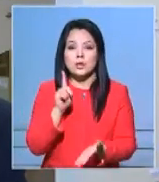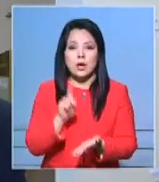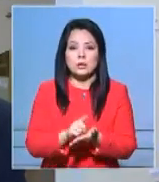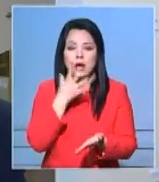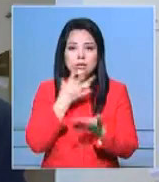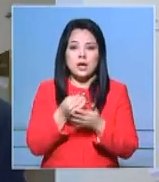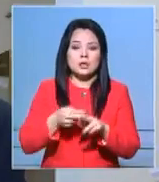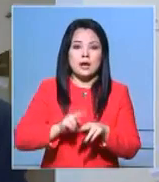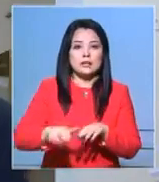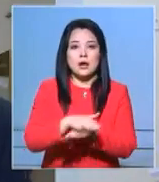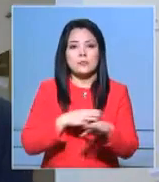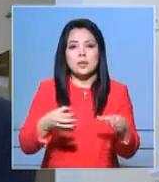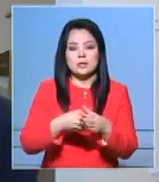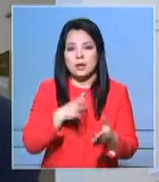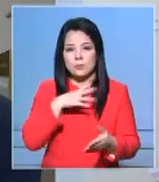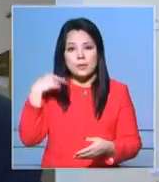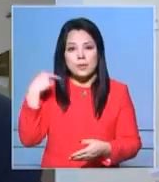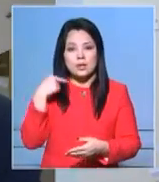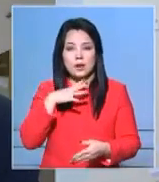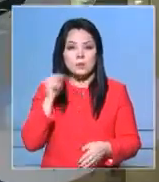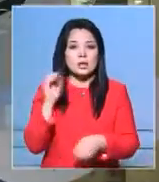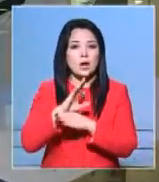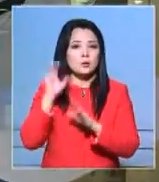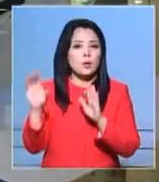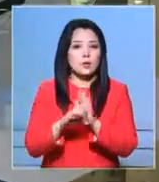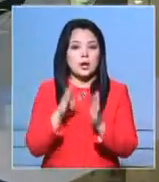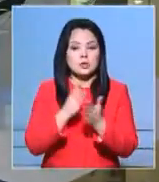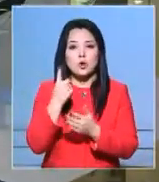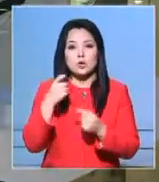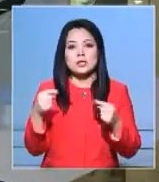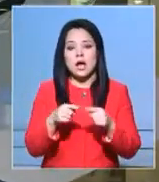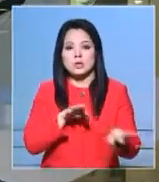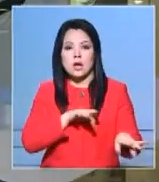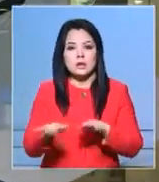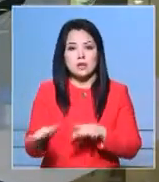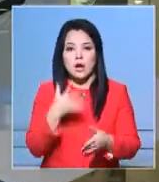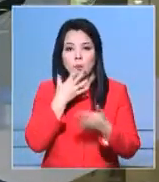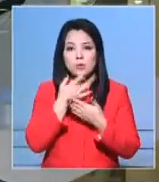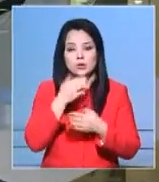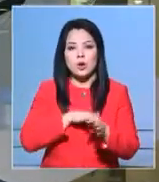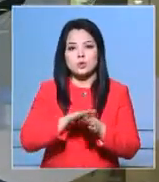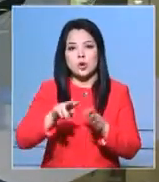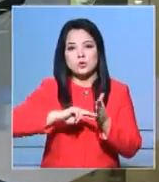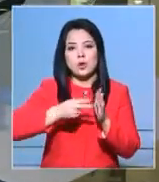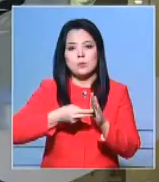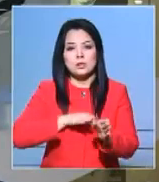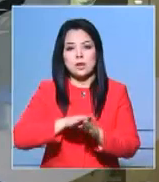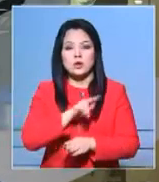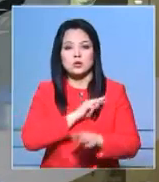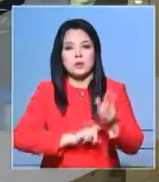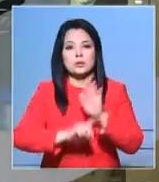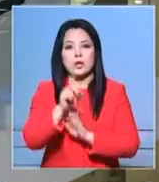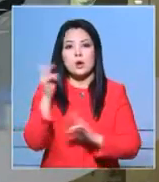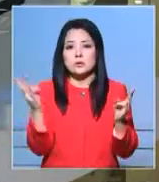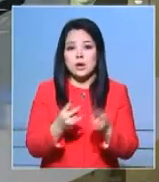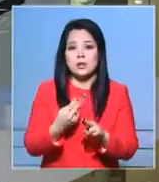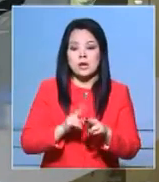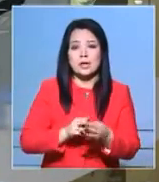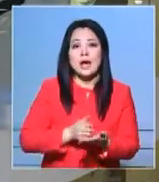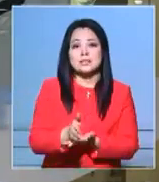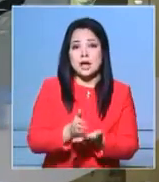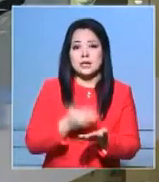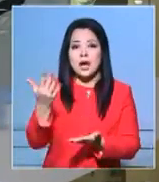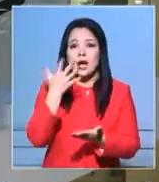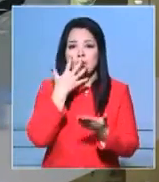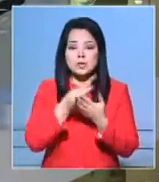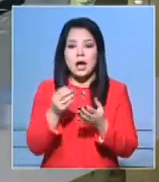мәрте сеніміне ие болып, президент белгілеп берген 100 нақты қадам ұлт жоспарын іске асыруға кірісу керек. Яғни бұл саяси науқанды өткізу